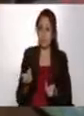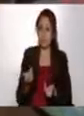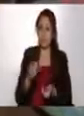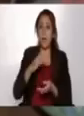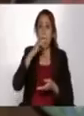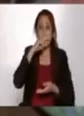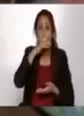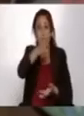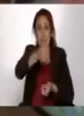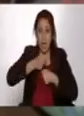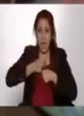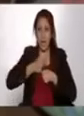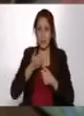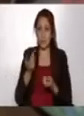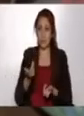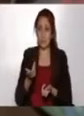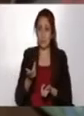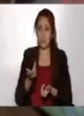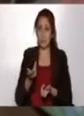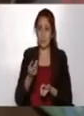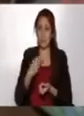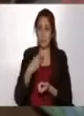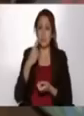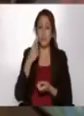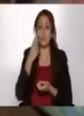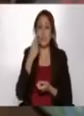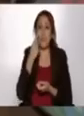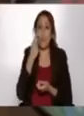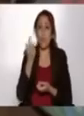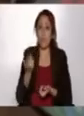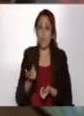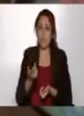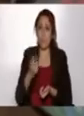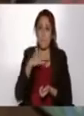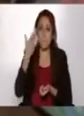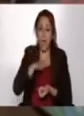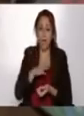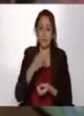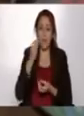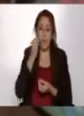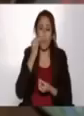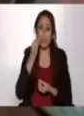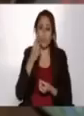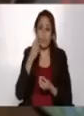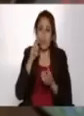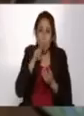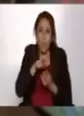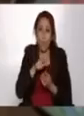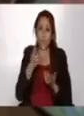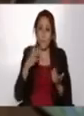لي؟ حتى انت حرمتني ان انا احضنها وابصها واودعها اللحظه الاخيره، حرمني ان انا احضن بنتي